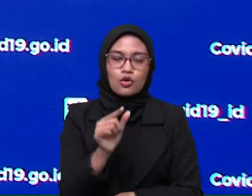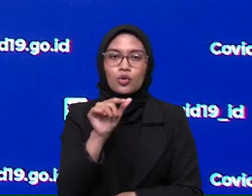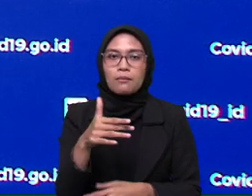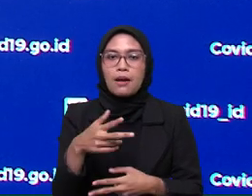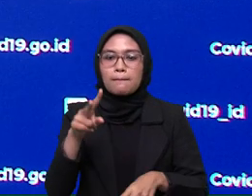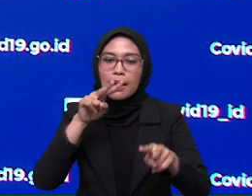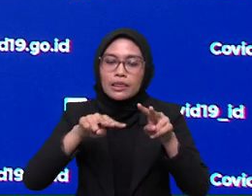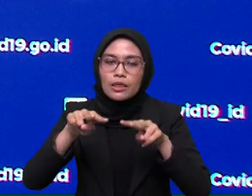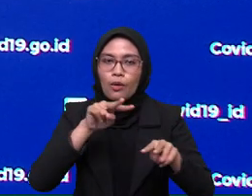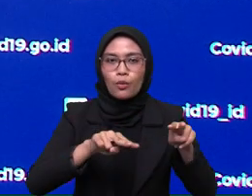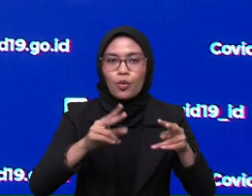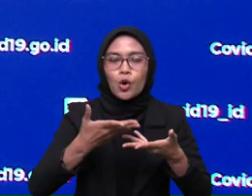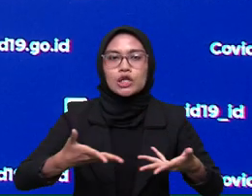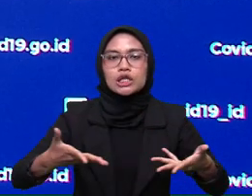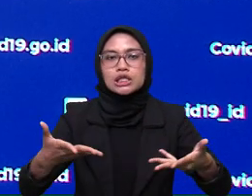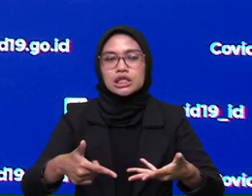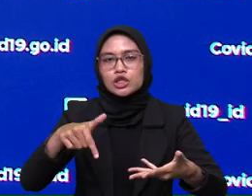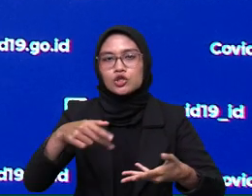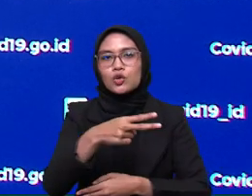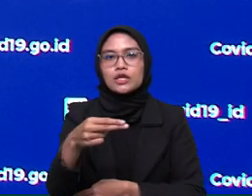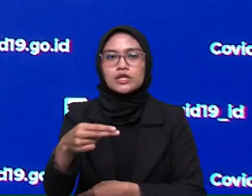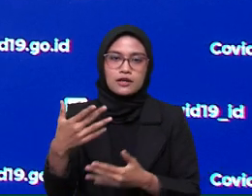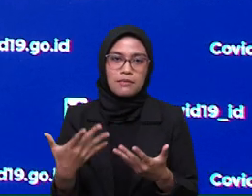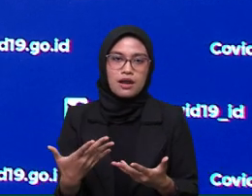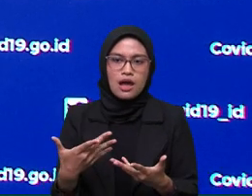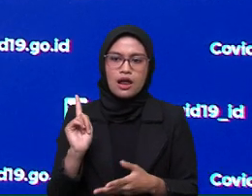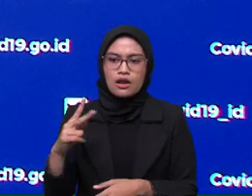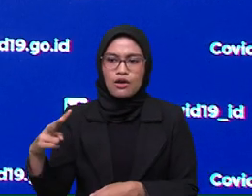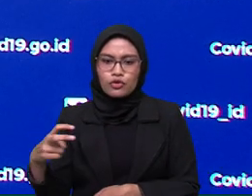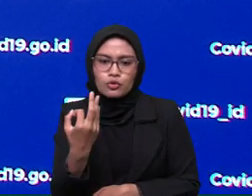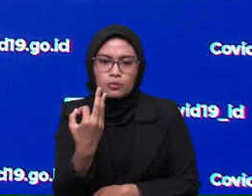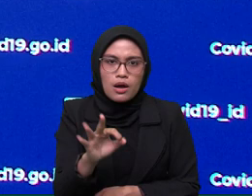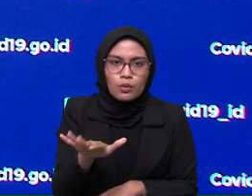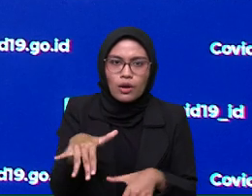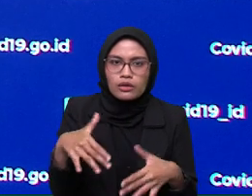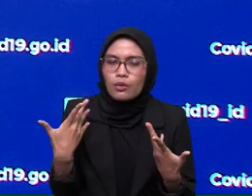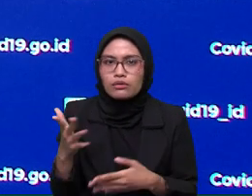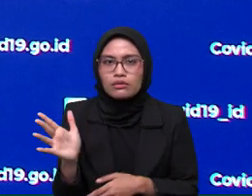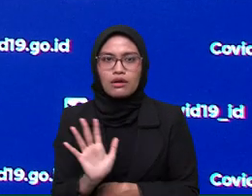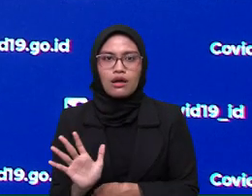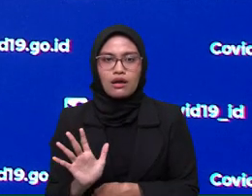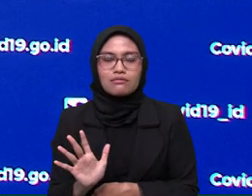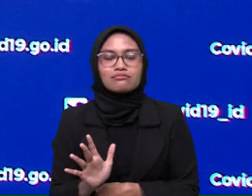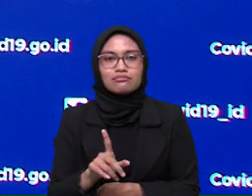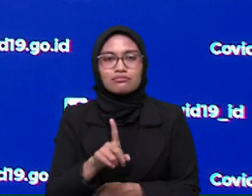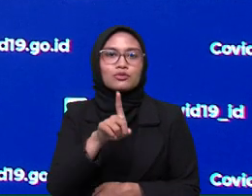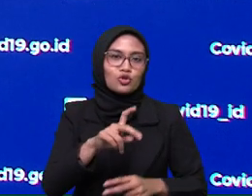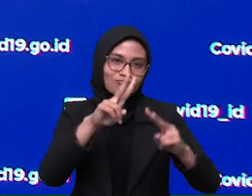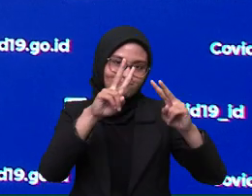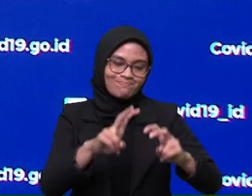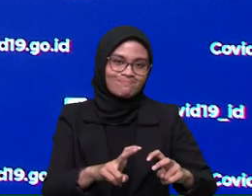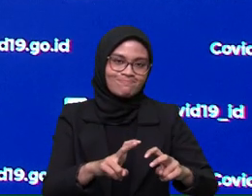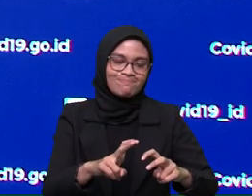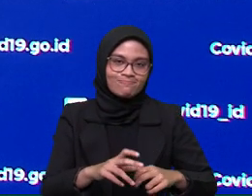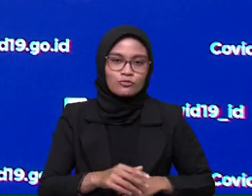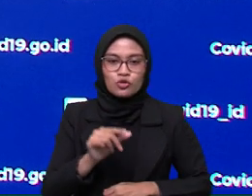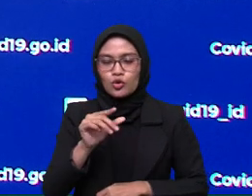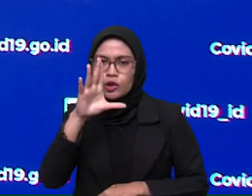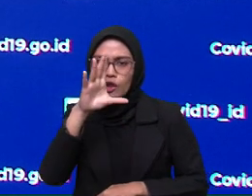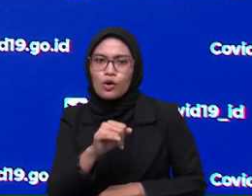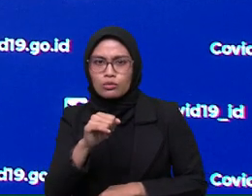sekaligus melakukan analisis varian baru dari berbagai negara untuk kedepannya dapat mengambil langkah kebijakan yang tepat